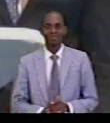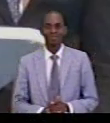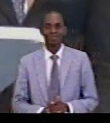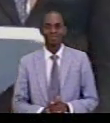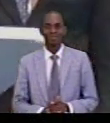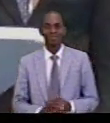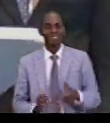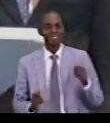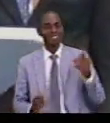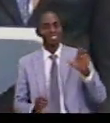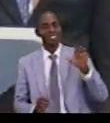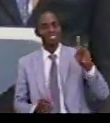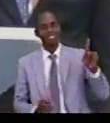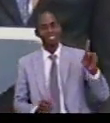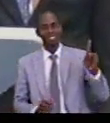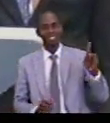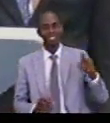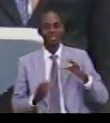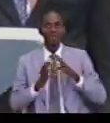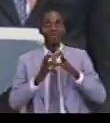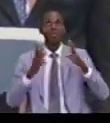Réveillez-vous. GCK.